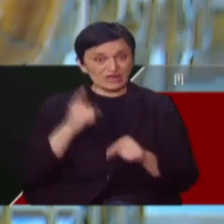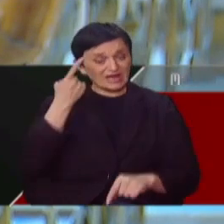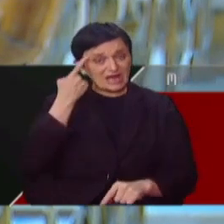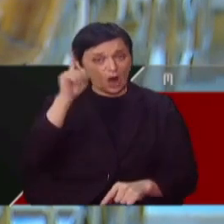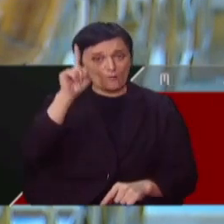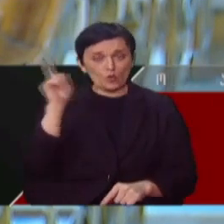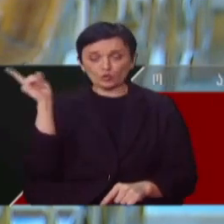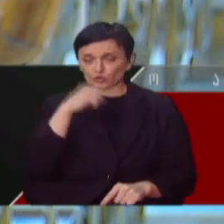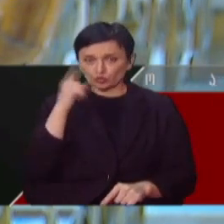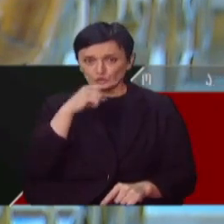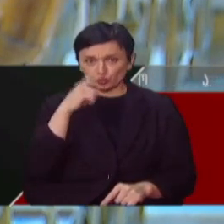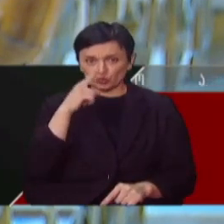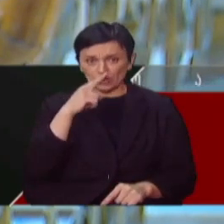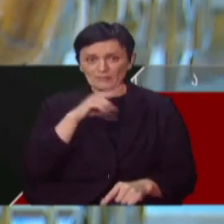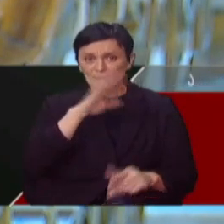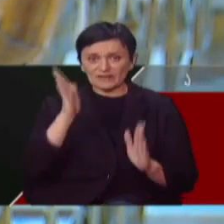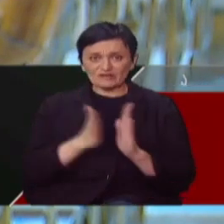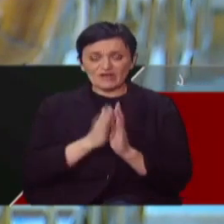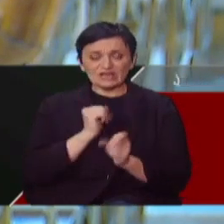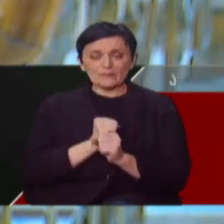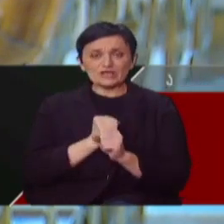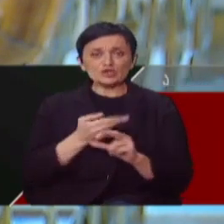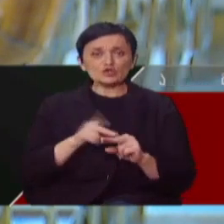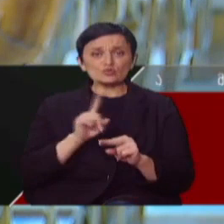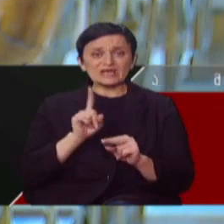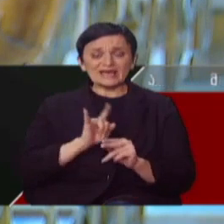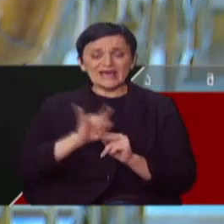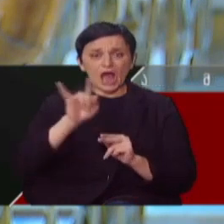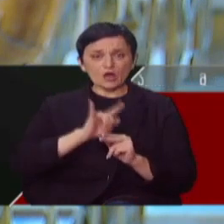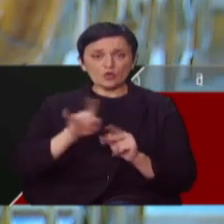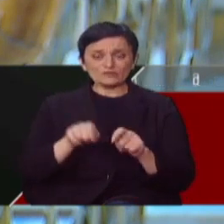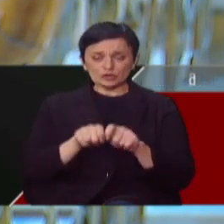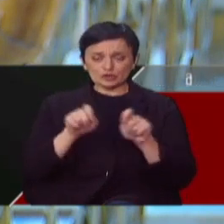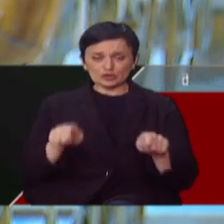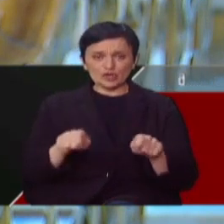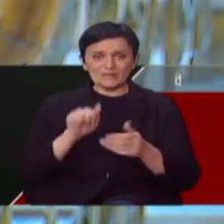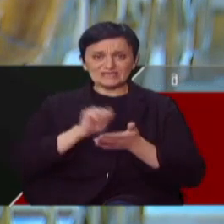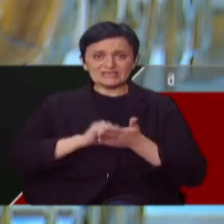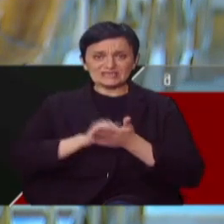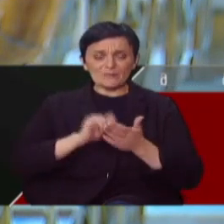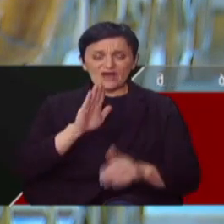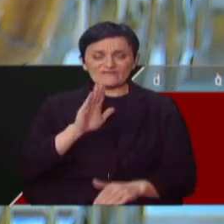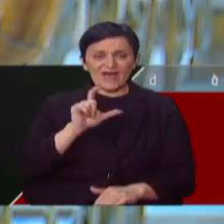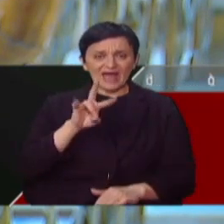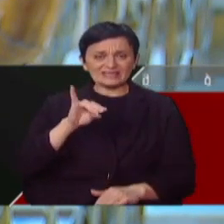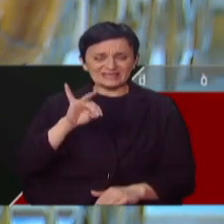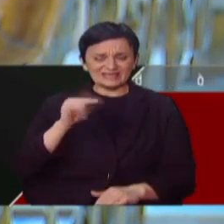გამოგონილი ტყუილებით ყველაფერს აკეთებენ იმისთვის, რომ ხელოვნურად შეუქმნან საფუძველი ვეტინგის